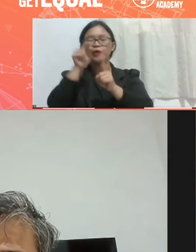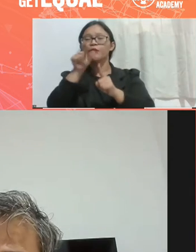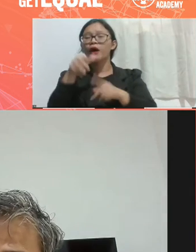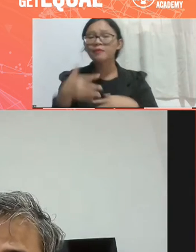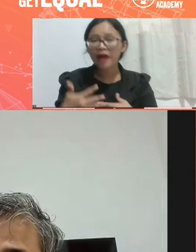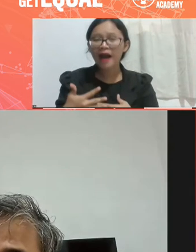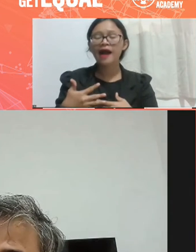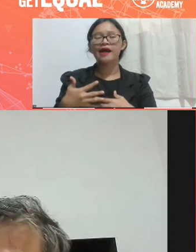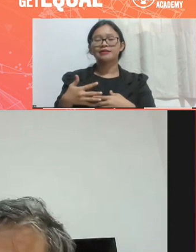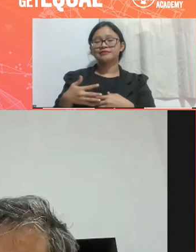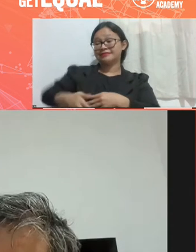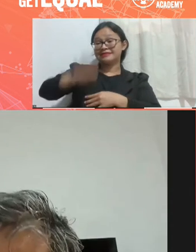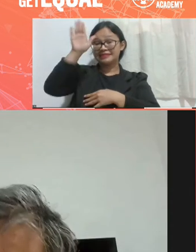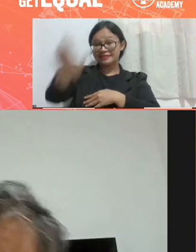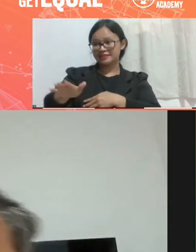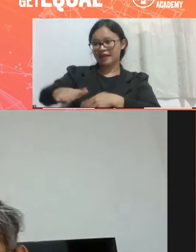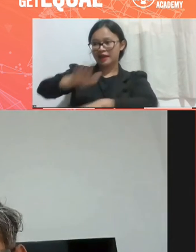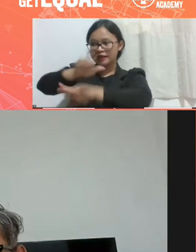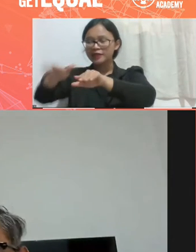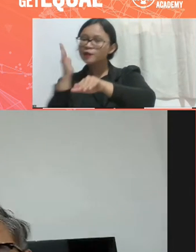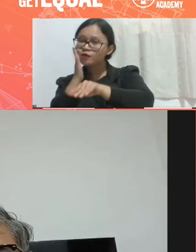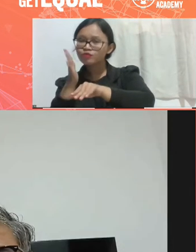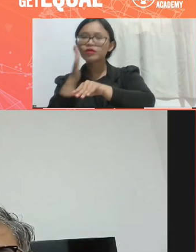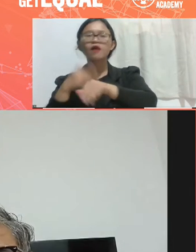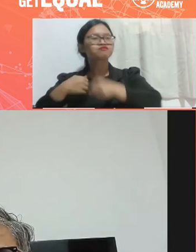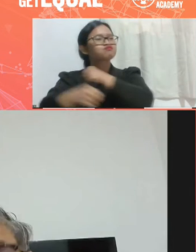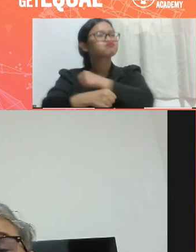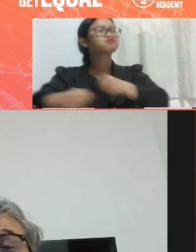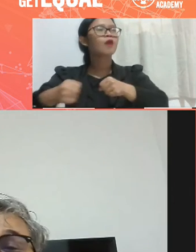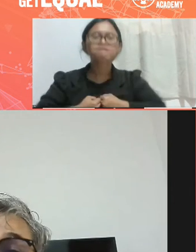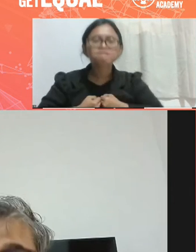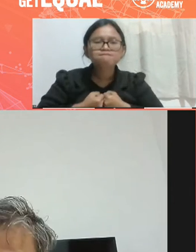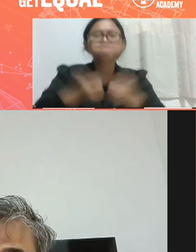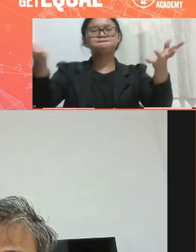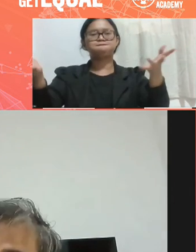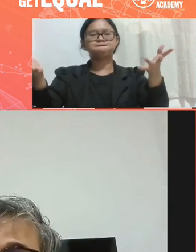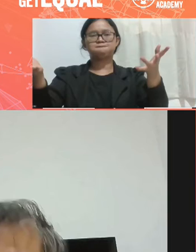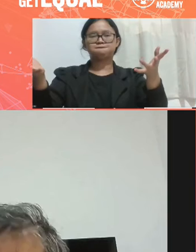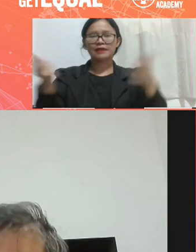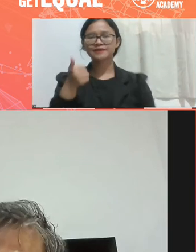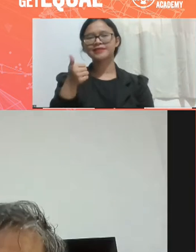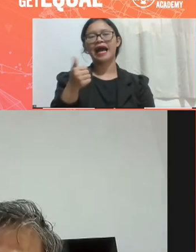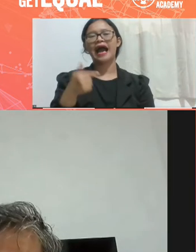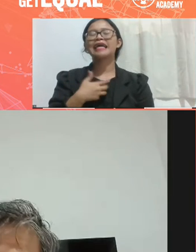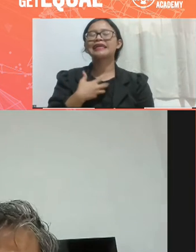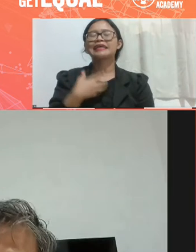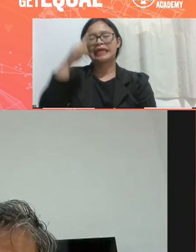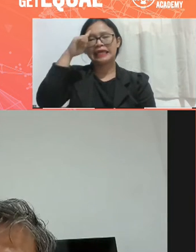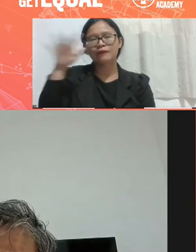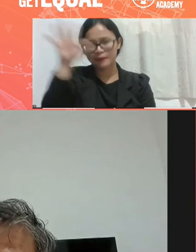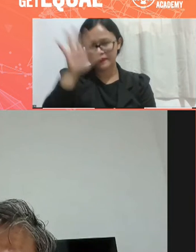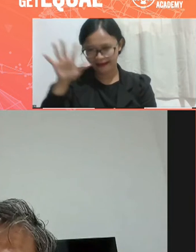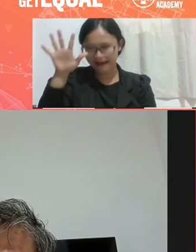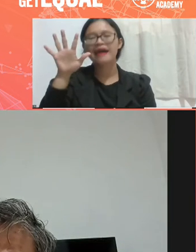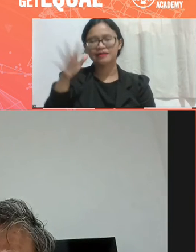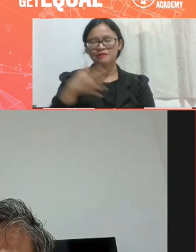mereka menjadi brain power yang nantinya bisa membantu community power di desa-desa. Itu cita-citanya sih. Itu cita-citanya. Jadi, agar anak-anak